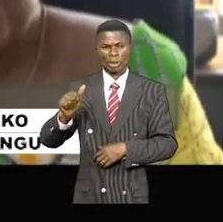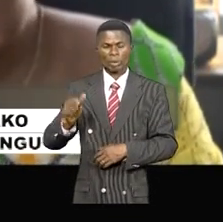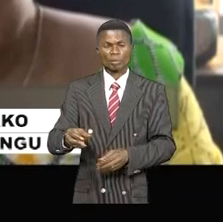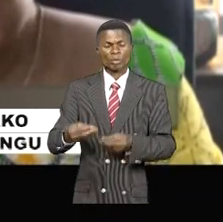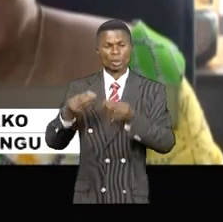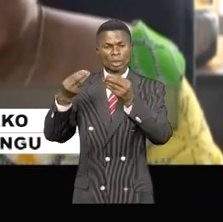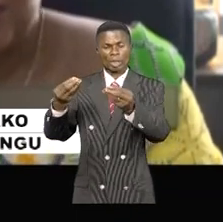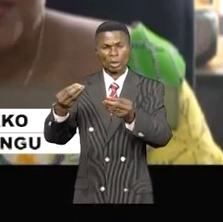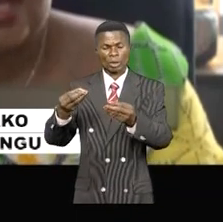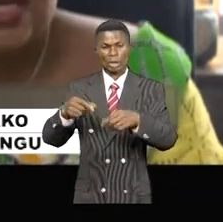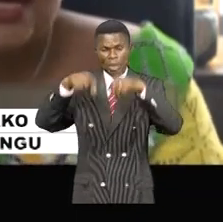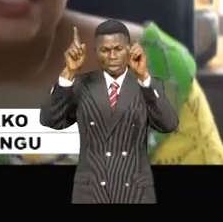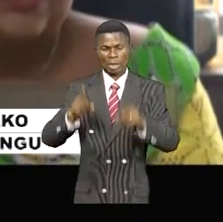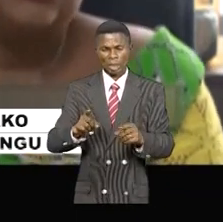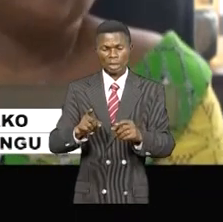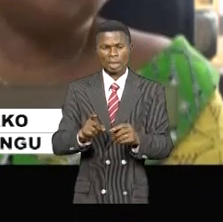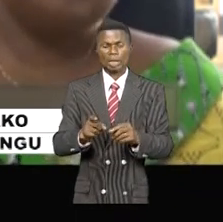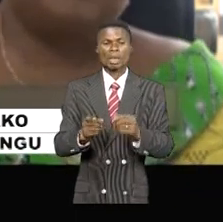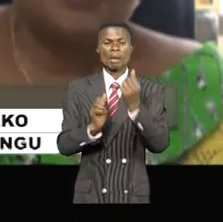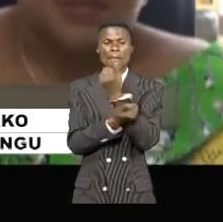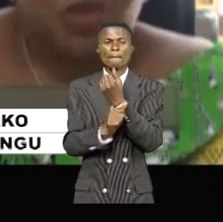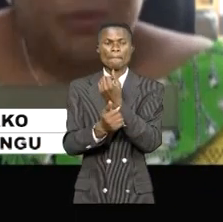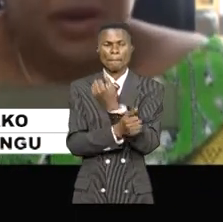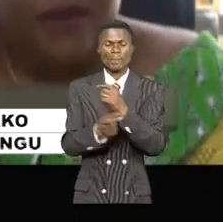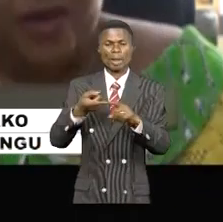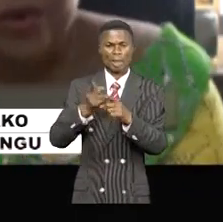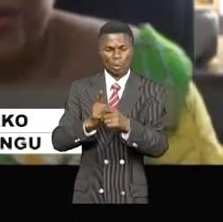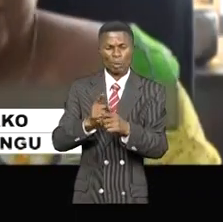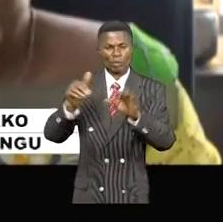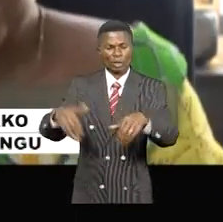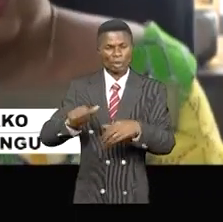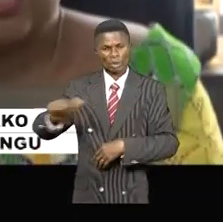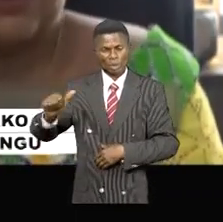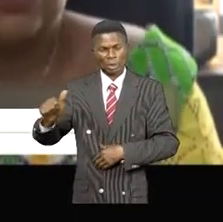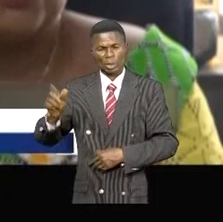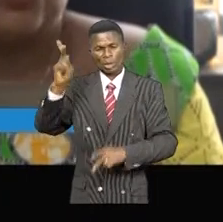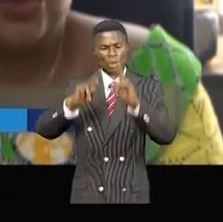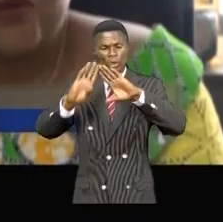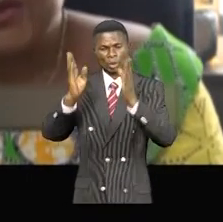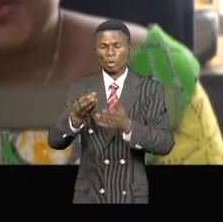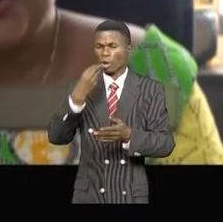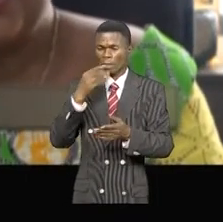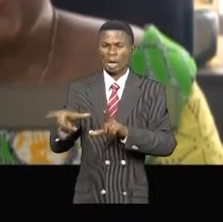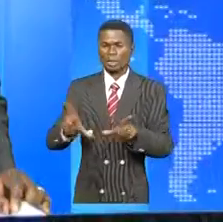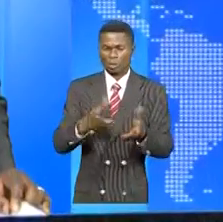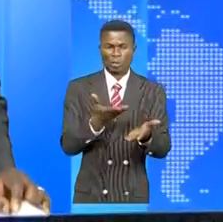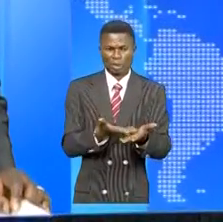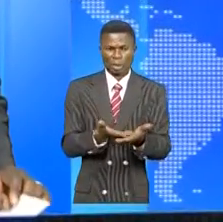et a fourni cette année du céréal produit par ses propres champs à la population du